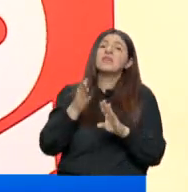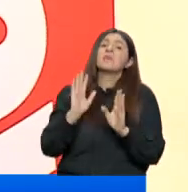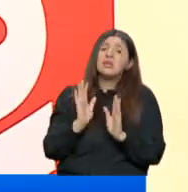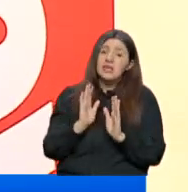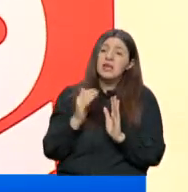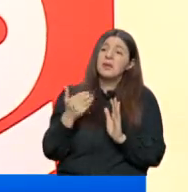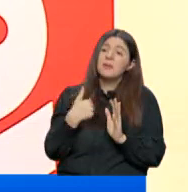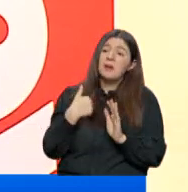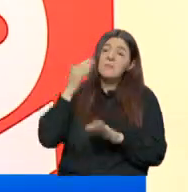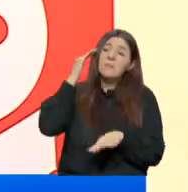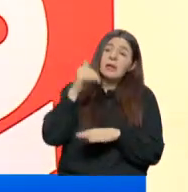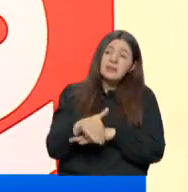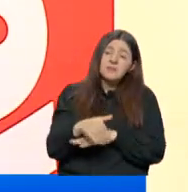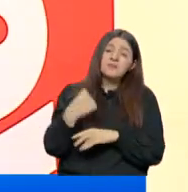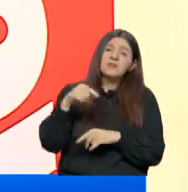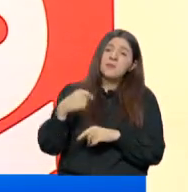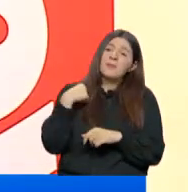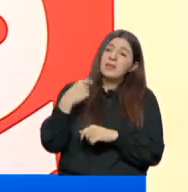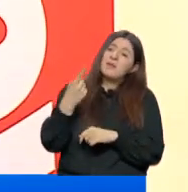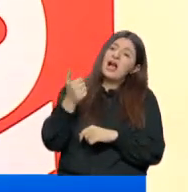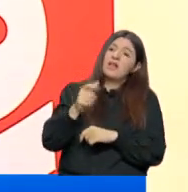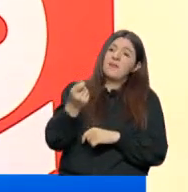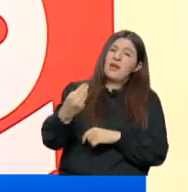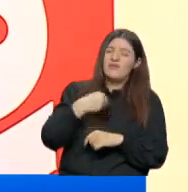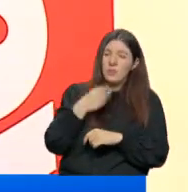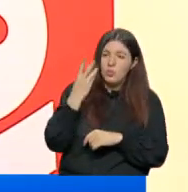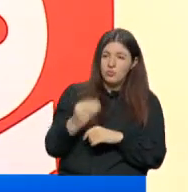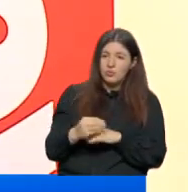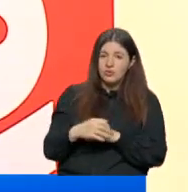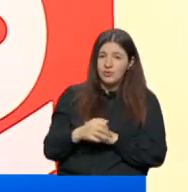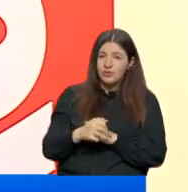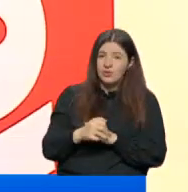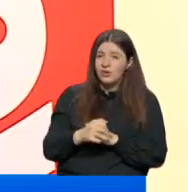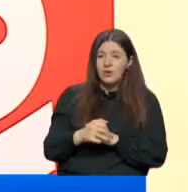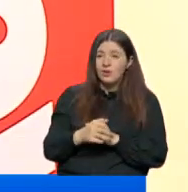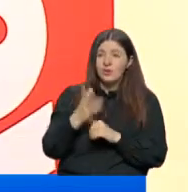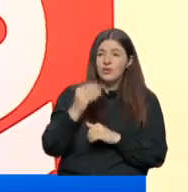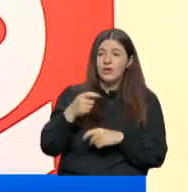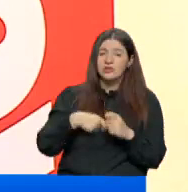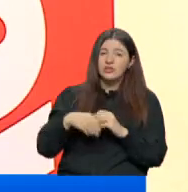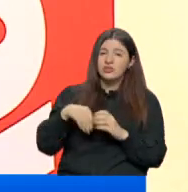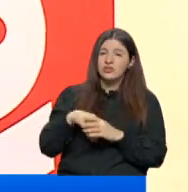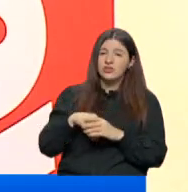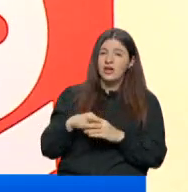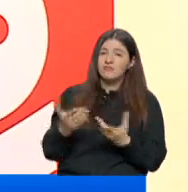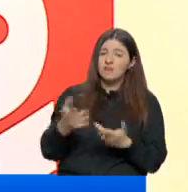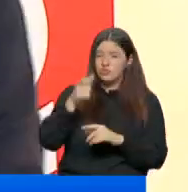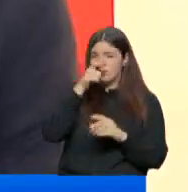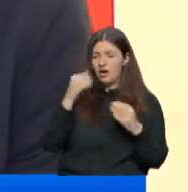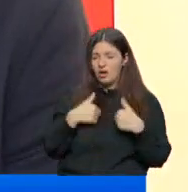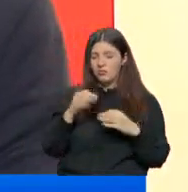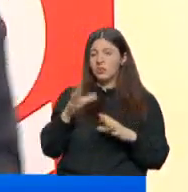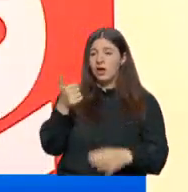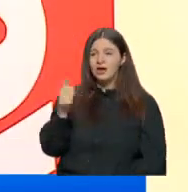gitmedi, ben battım, şimdi bana bir 6 aylık daha para verir misiniz? Şimdi ne olur o şirkette? Şimdi Türkiye'de durum bu. Yani